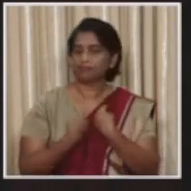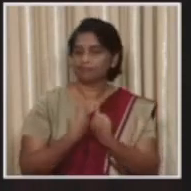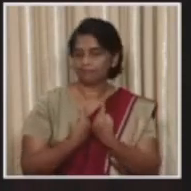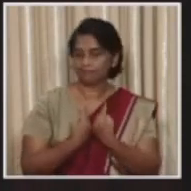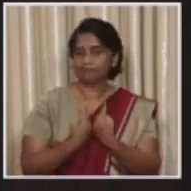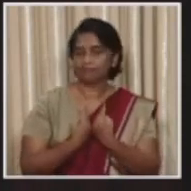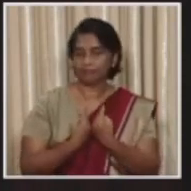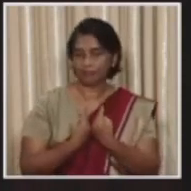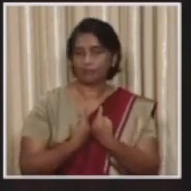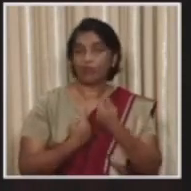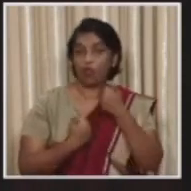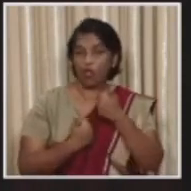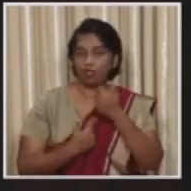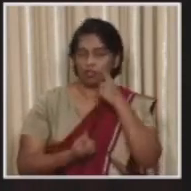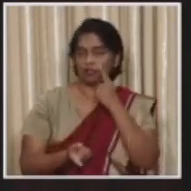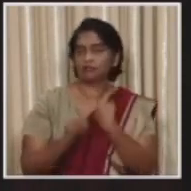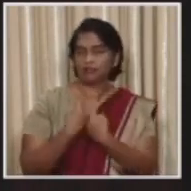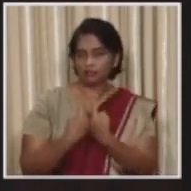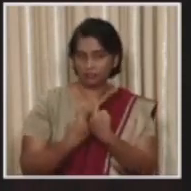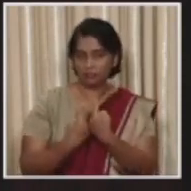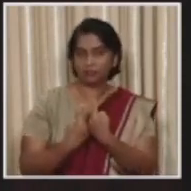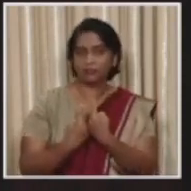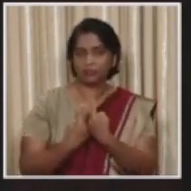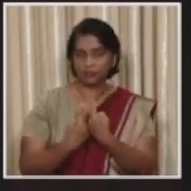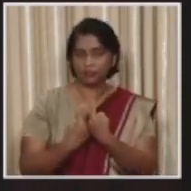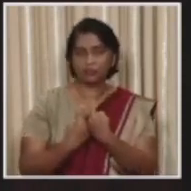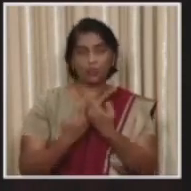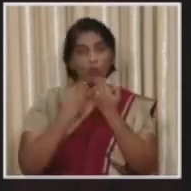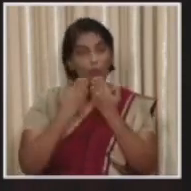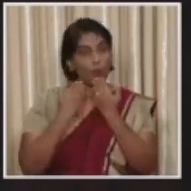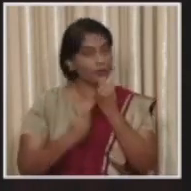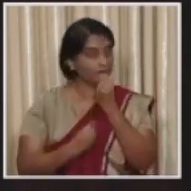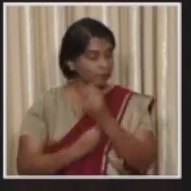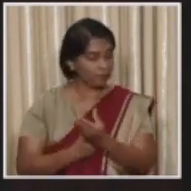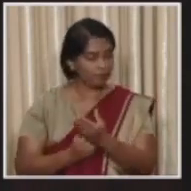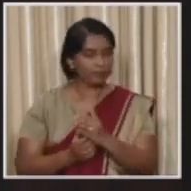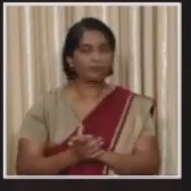විමර්ශනයක් හොඳ විශ්ලේෂණයක් මඟ පෙන්වීමක්